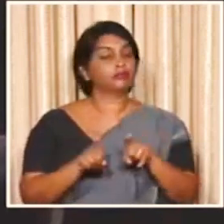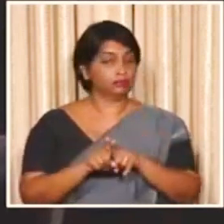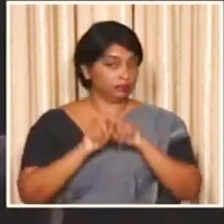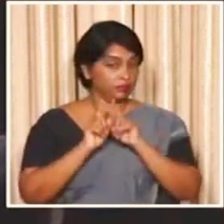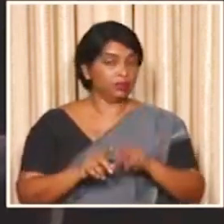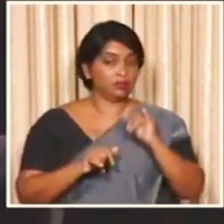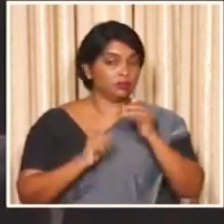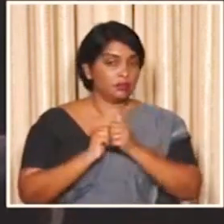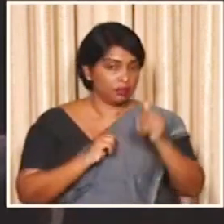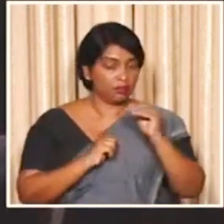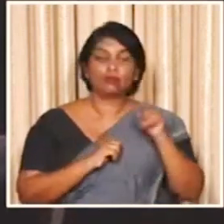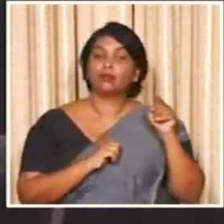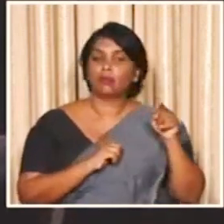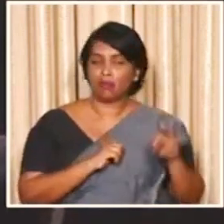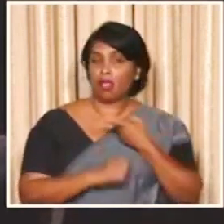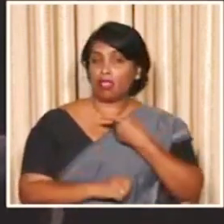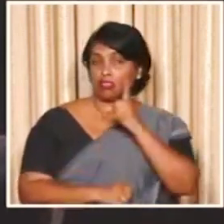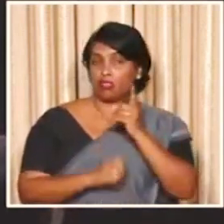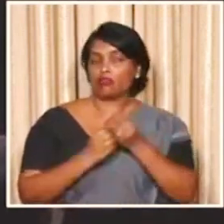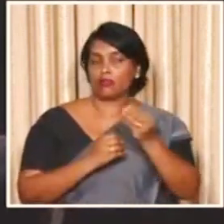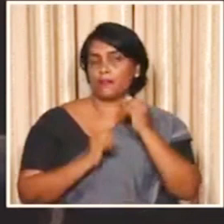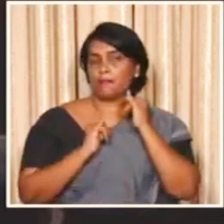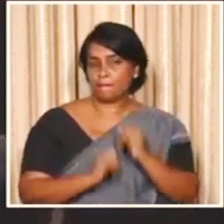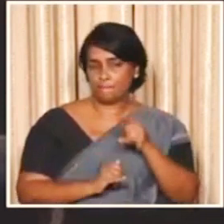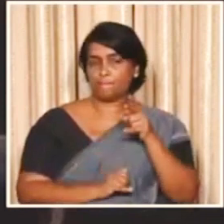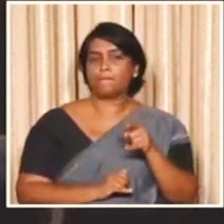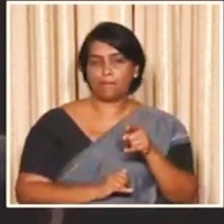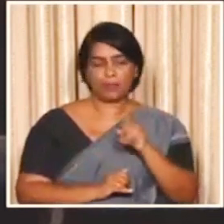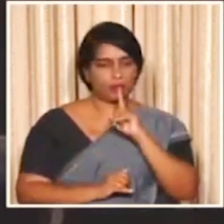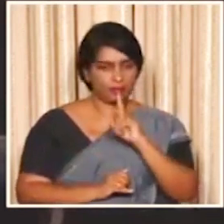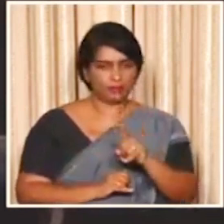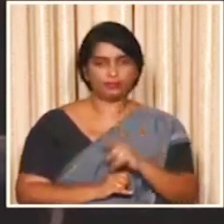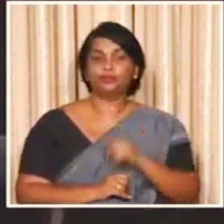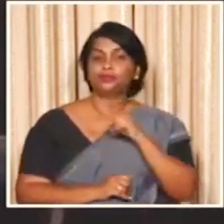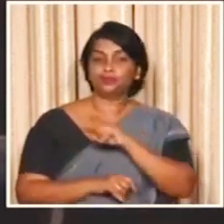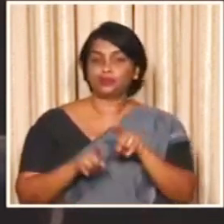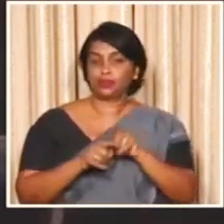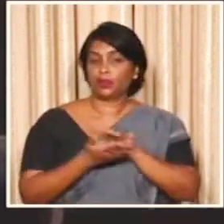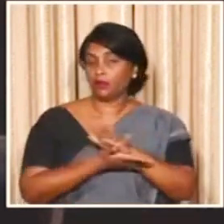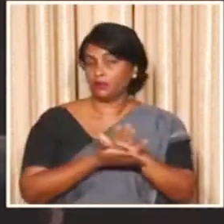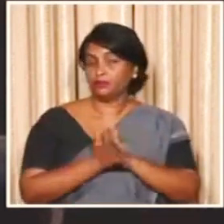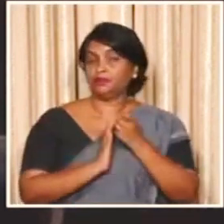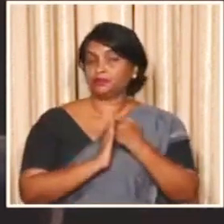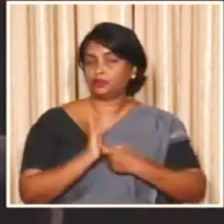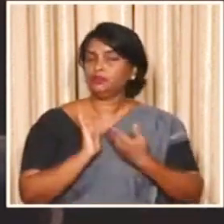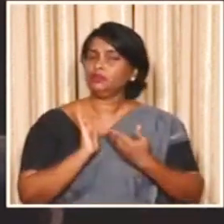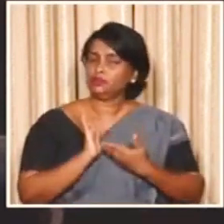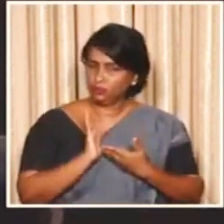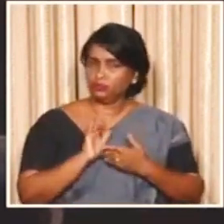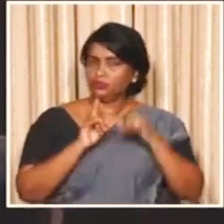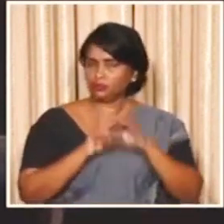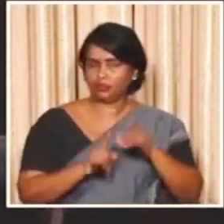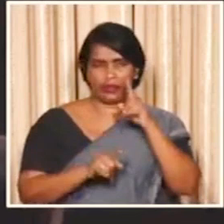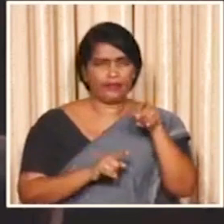ආකාරයට යම් කිසි දෙයක් කරනවා නම් ඒක දඬුවම් ලැබිය යුතු වරදක් හැටියට තමයි මේක සැලකන්නේ. ඉතින් මේ වගේ පැහැදිලි නීතියක් තිබීදී